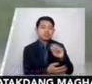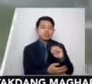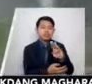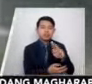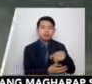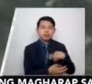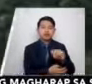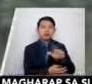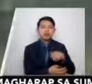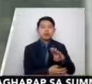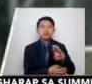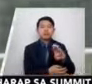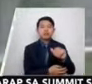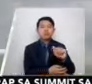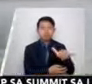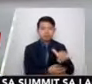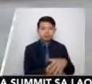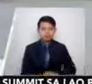po ito.